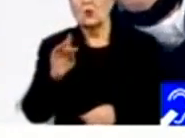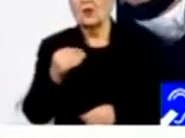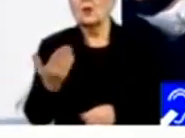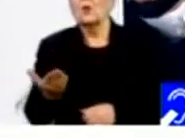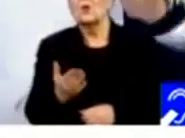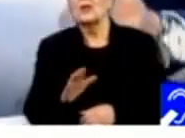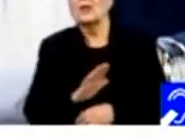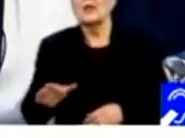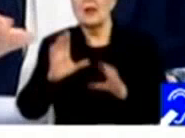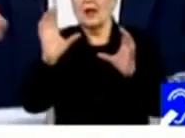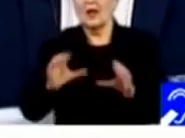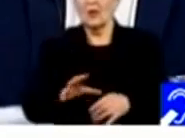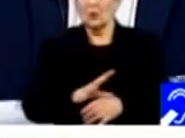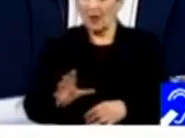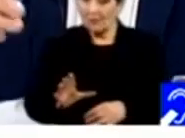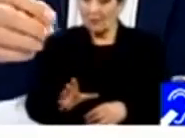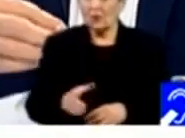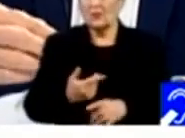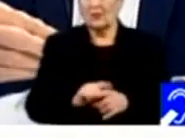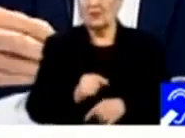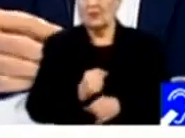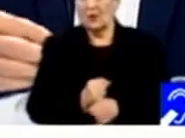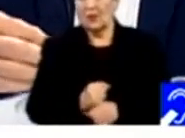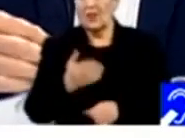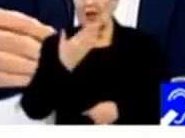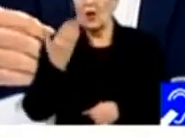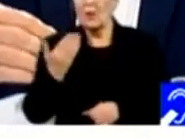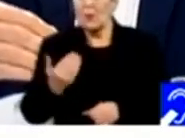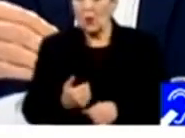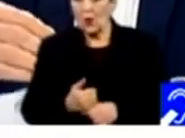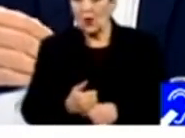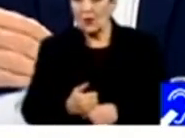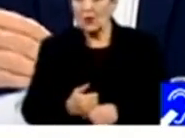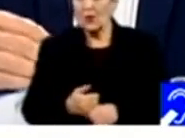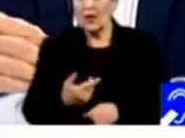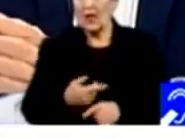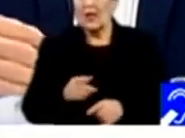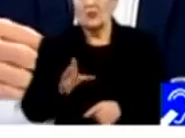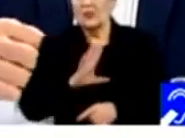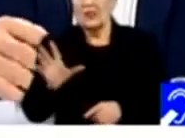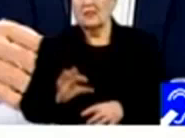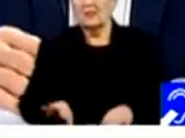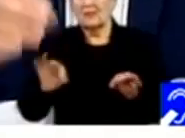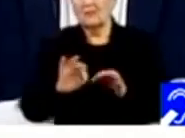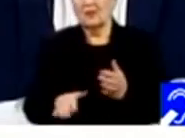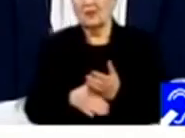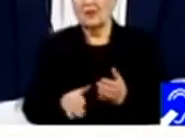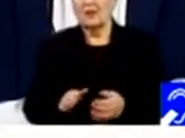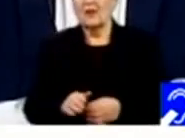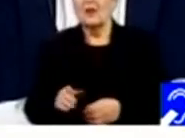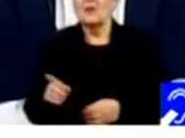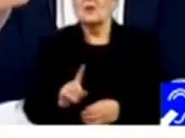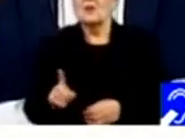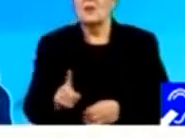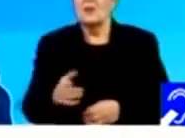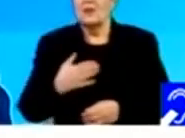ce o să faceți? Ce veți face în domeniul construcției? N-ați făcut nimic. V-am trimis raportul și ca ministru de interne n-ați intervenit nimic. Ia spuneți, câte dosare